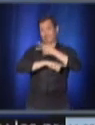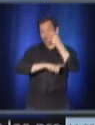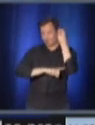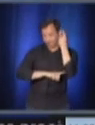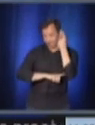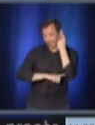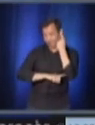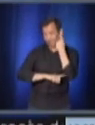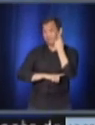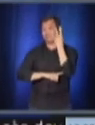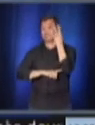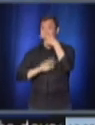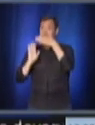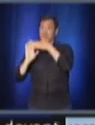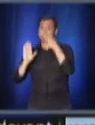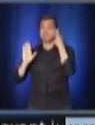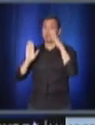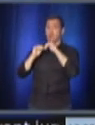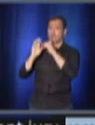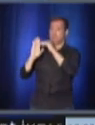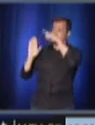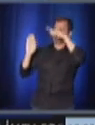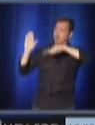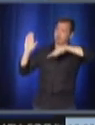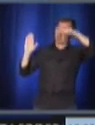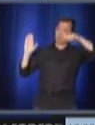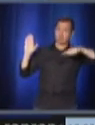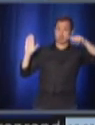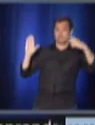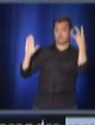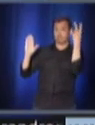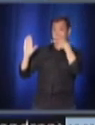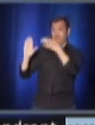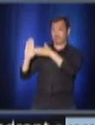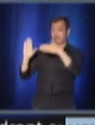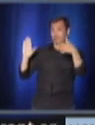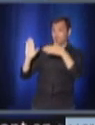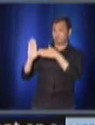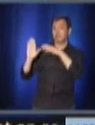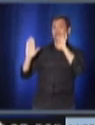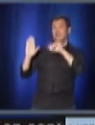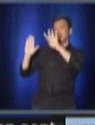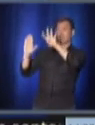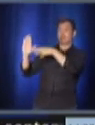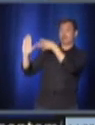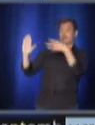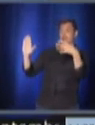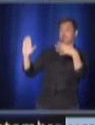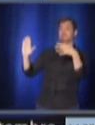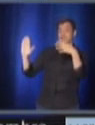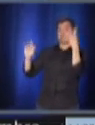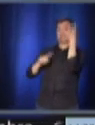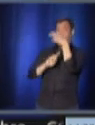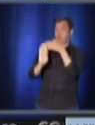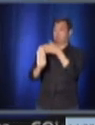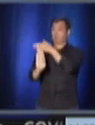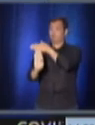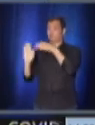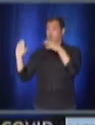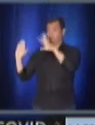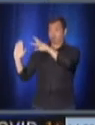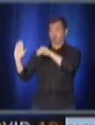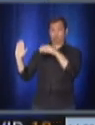précédents pour s'assurer qu'on puisse avoir la moyenne mobile. Le tableau aura tous les renseignements